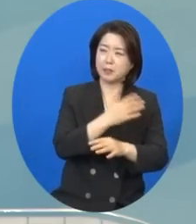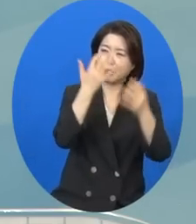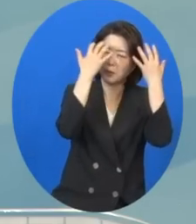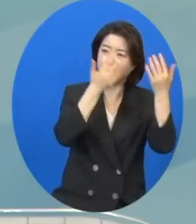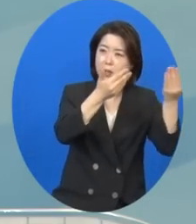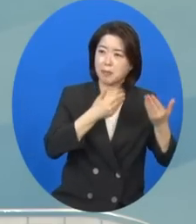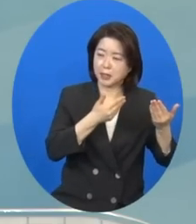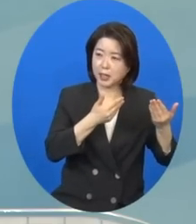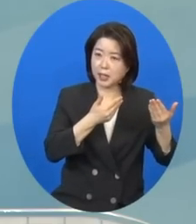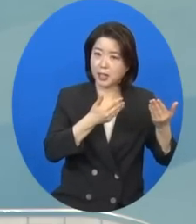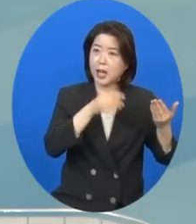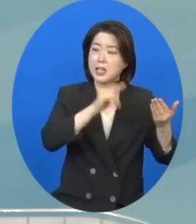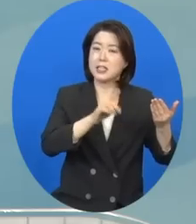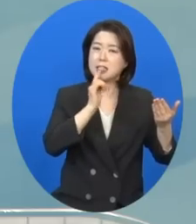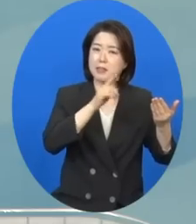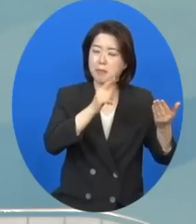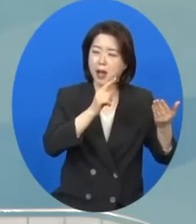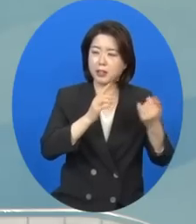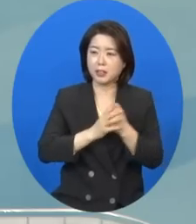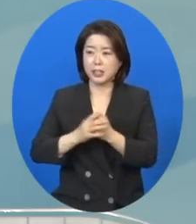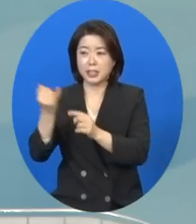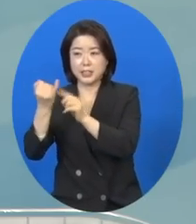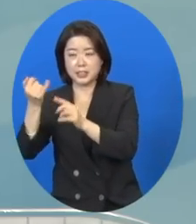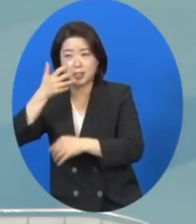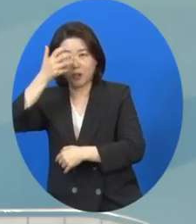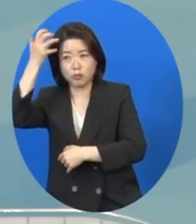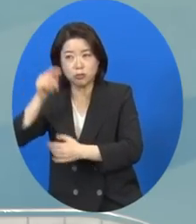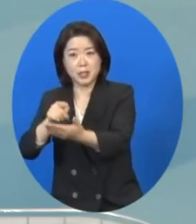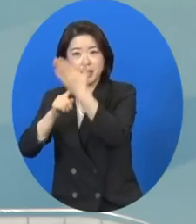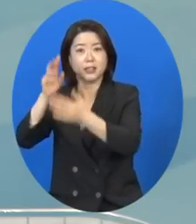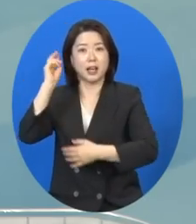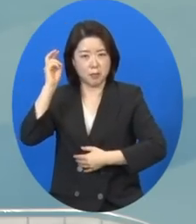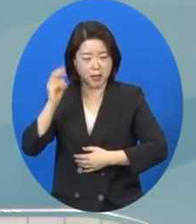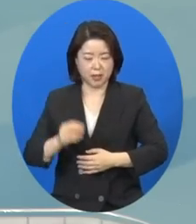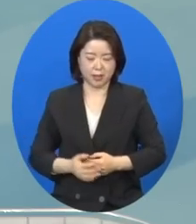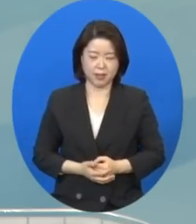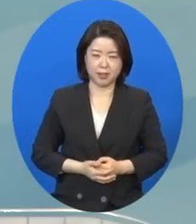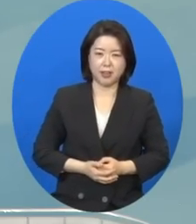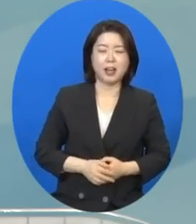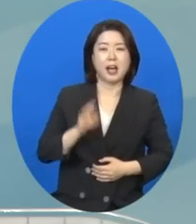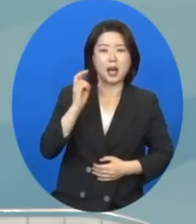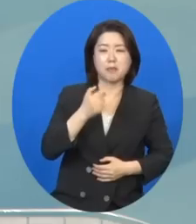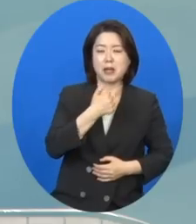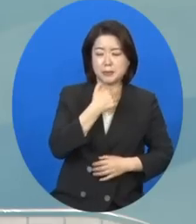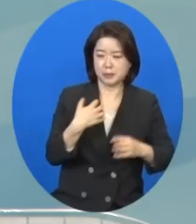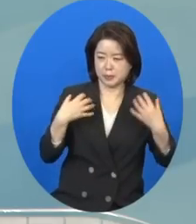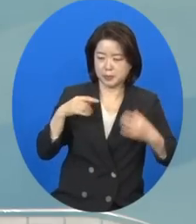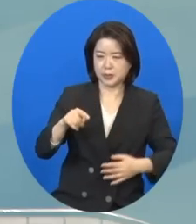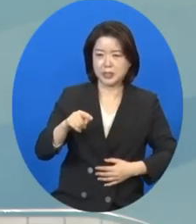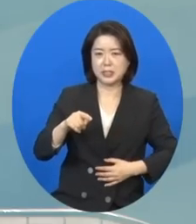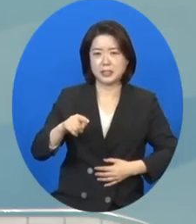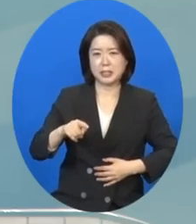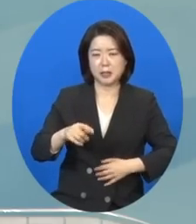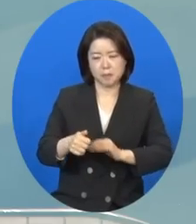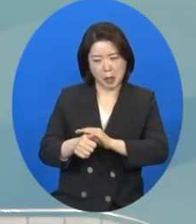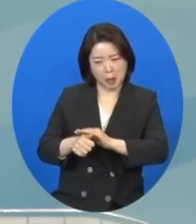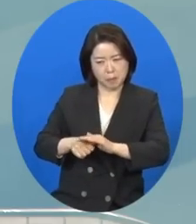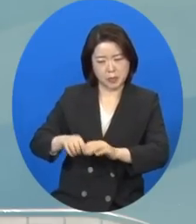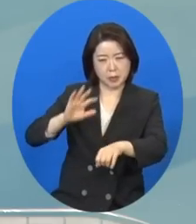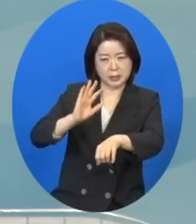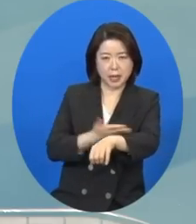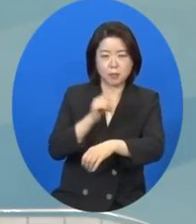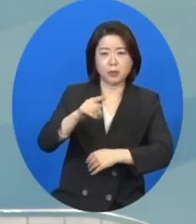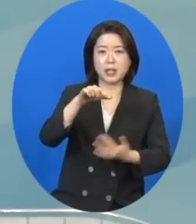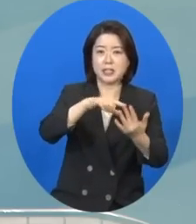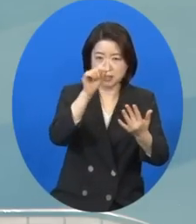꾸었다는 것이죠이 빌라도의 어리석고 비겁한 선택이 그의 인생을 완전히 바꿔 버렸습니다 어쩌면 그는 지금 지옥에서도